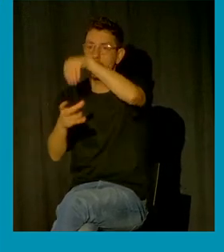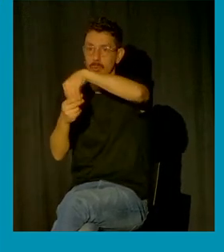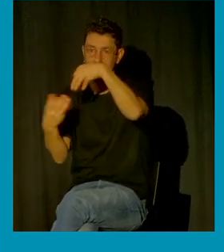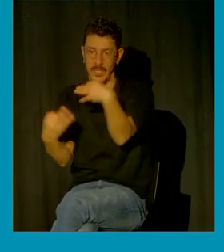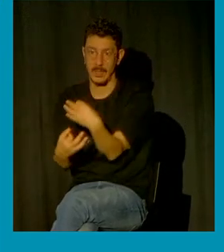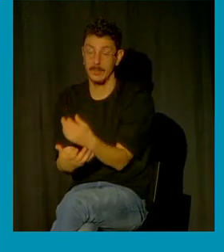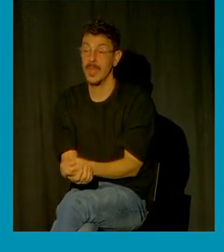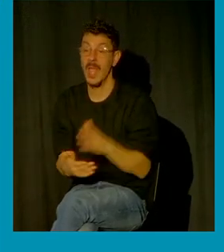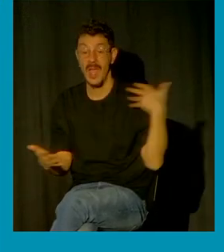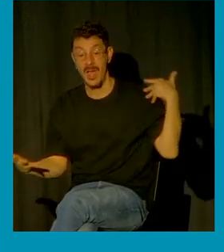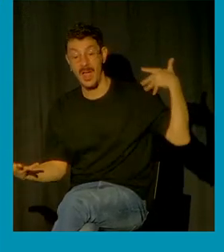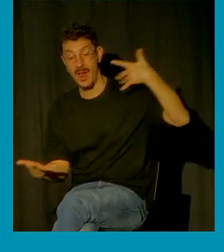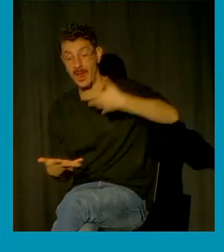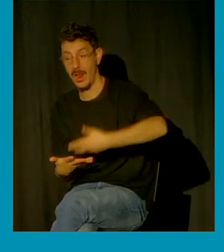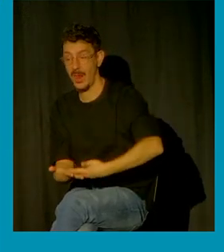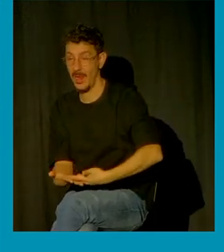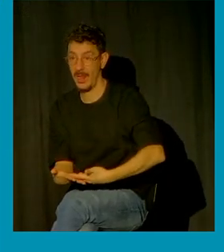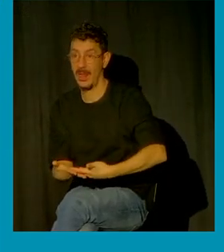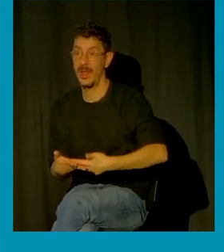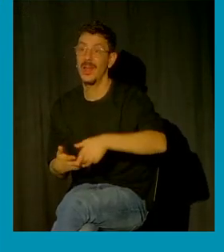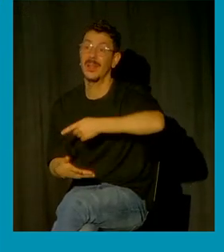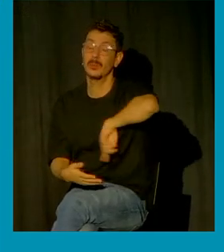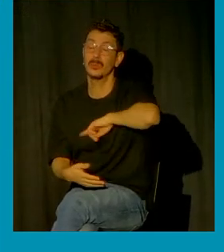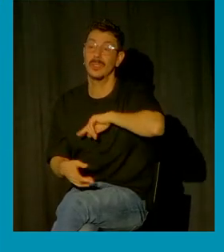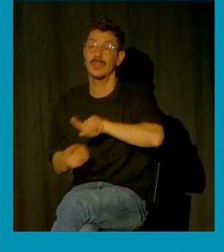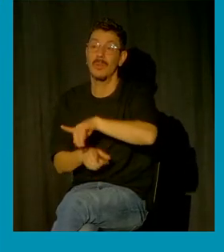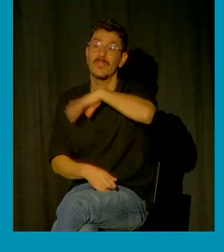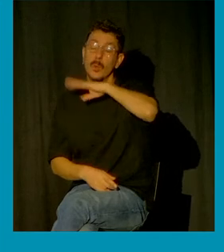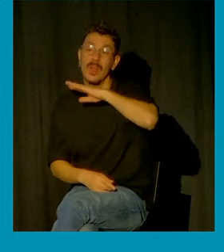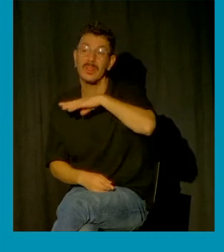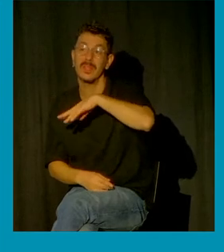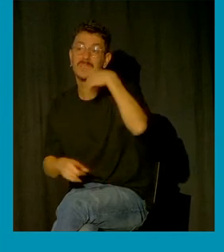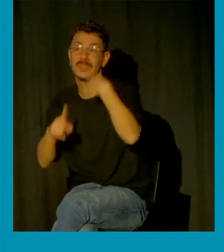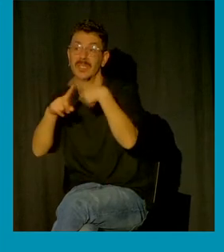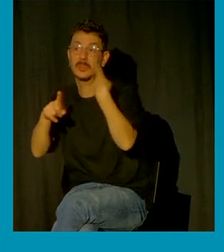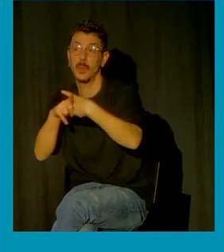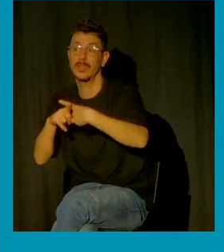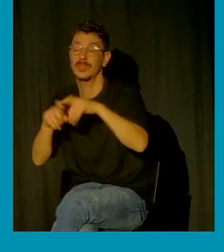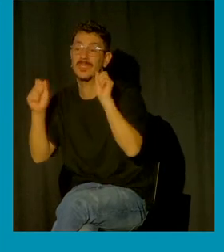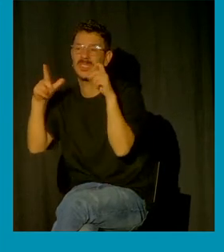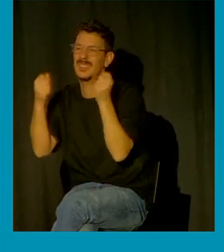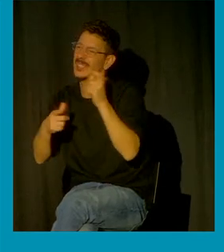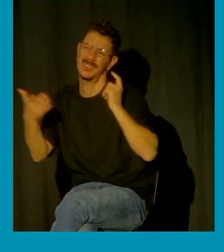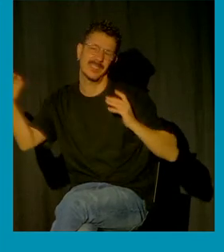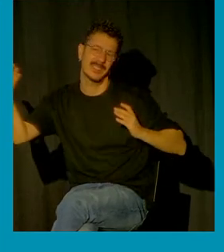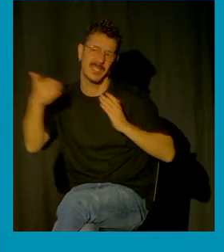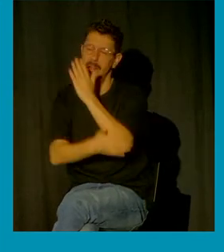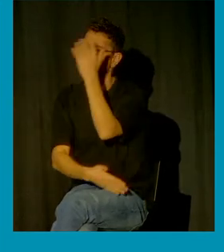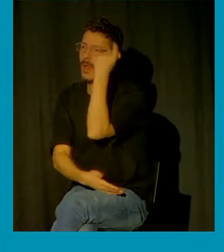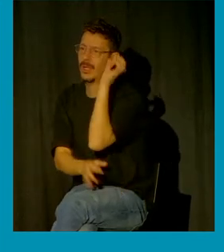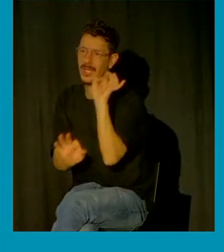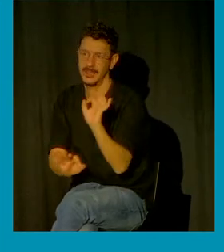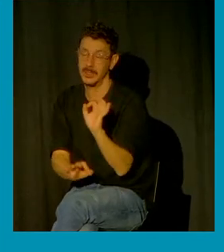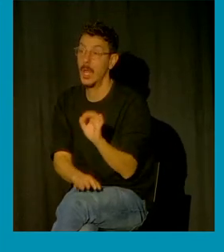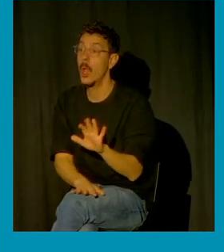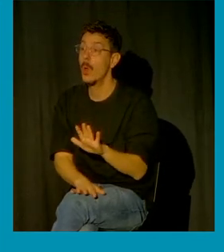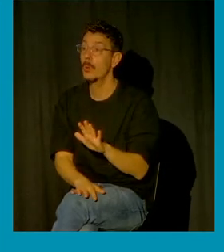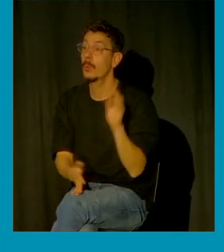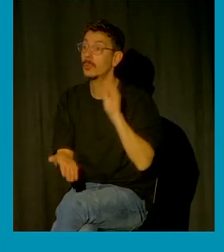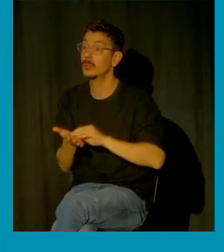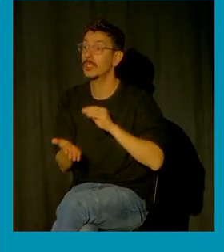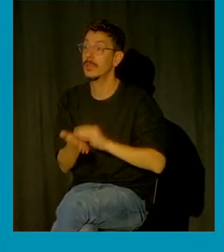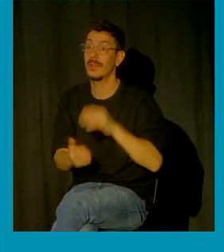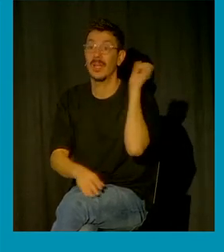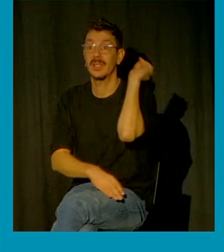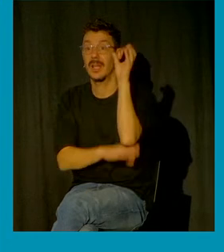fins ara malgrat les violències sexuals digitals com deia són transversals no acabem dins de les ponències de la